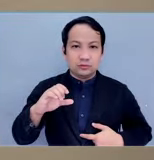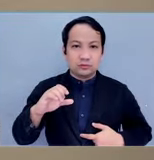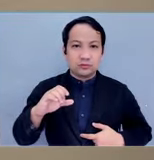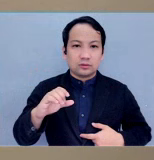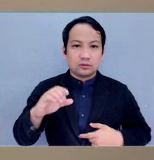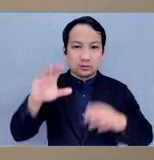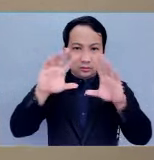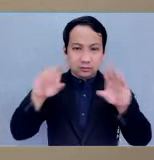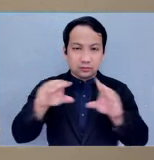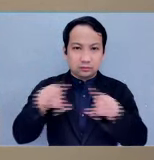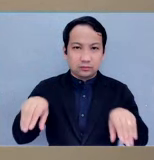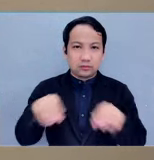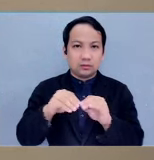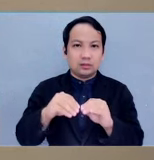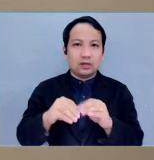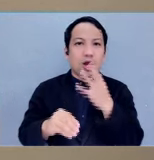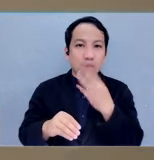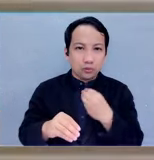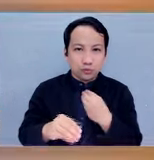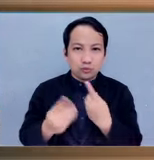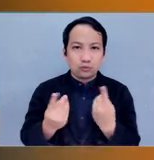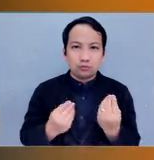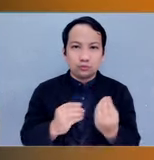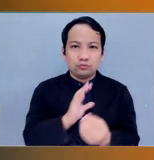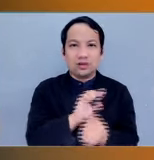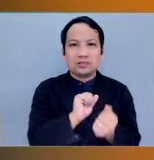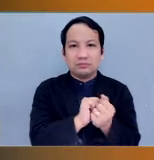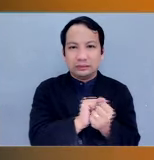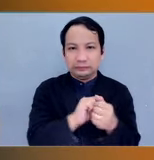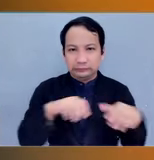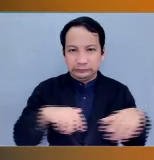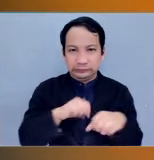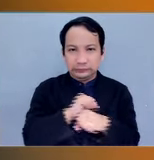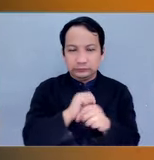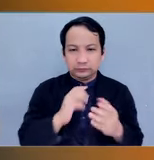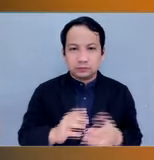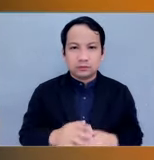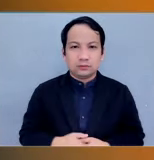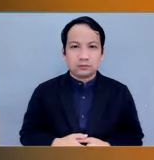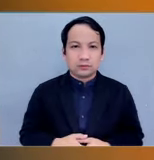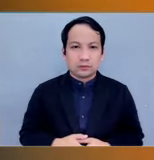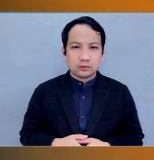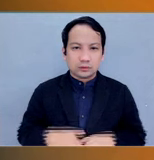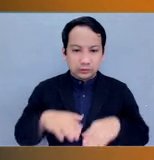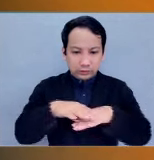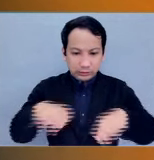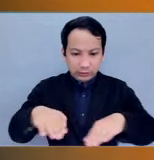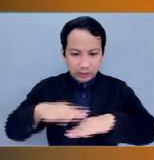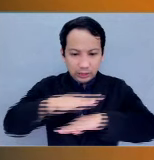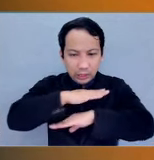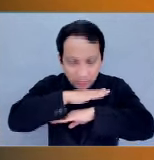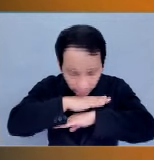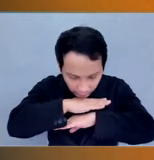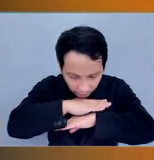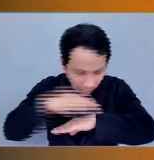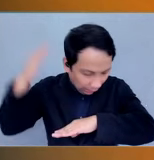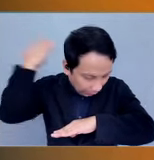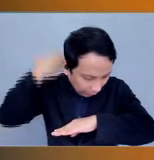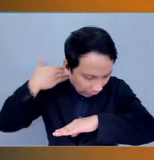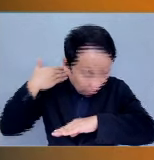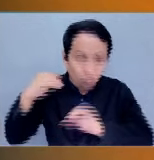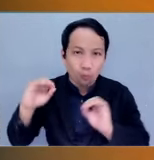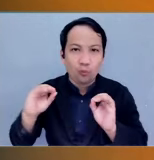nito may pakana sa karumal-dumal na krimen. Subsub sa mesa at nawawala ng ulo ng abutan ng mga otoridad ng bangkay